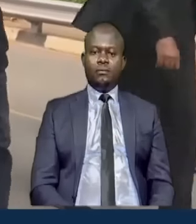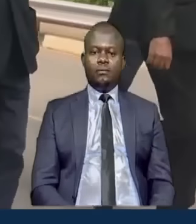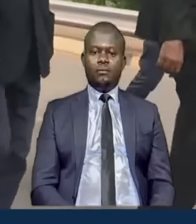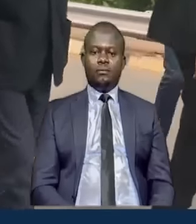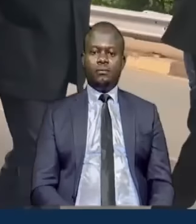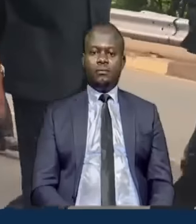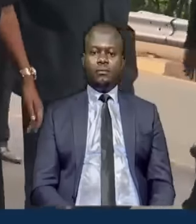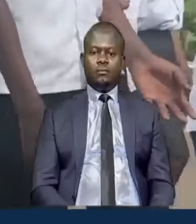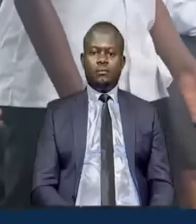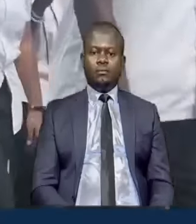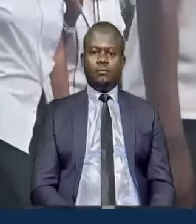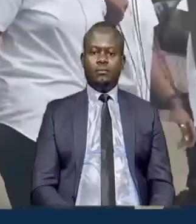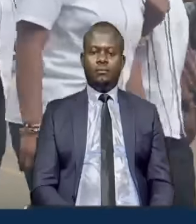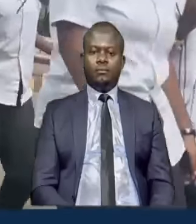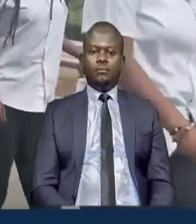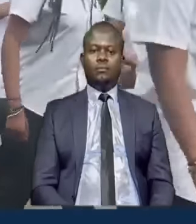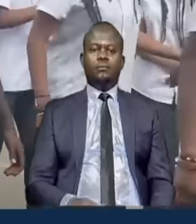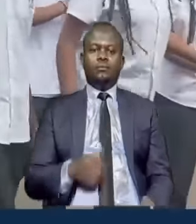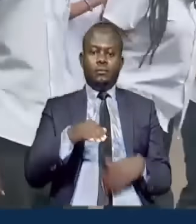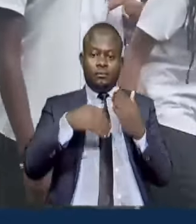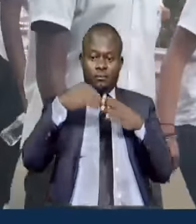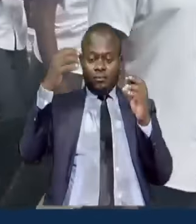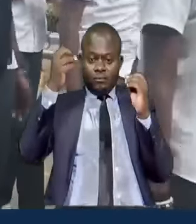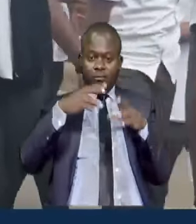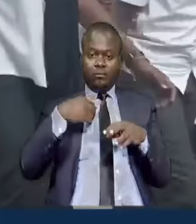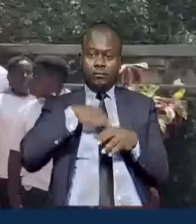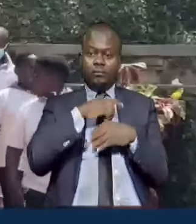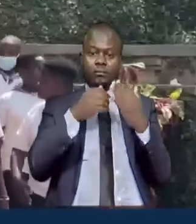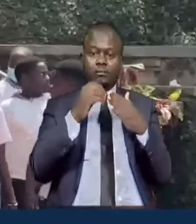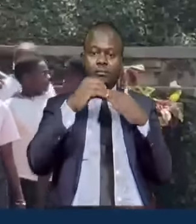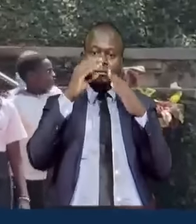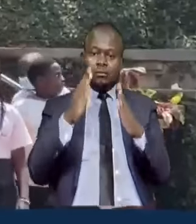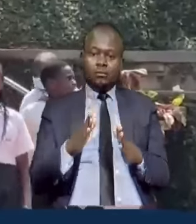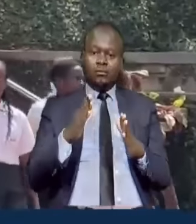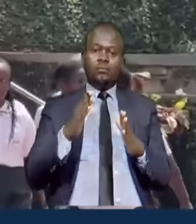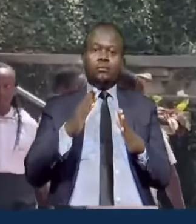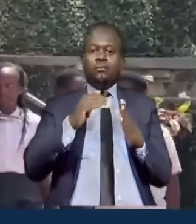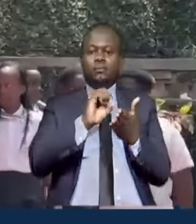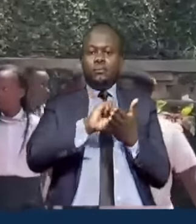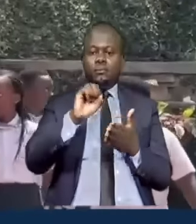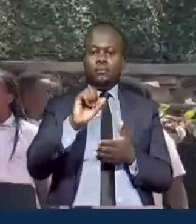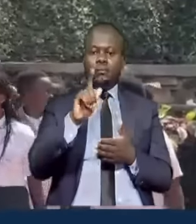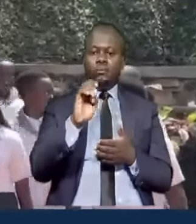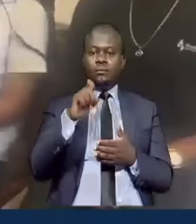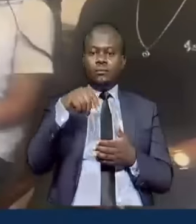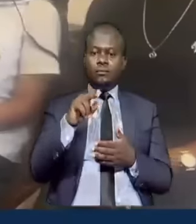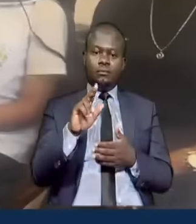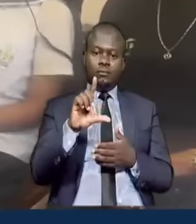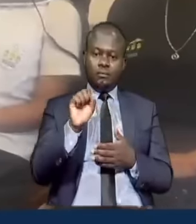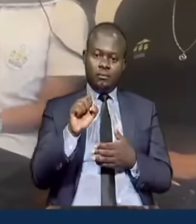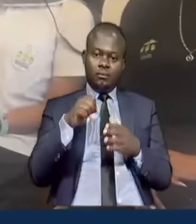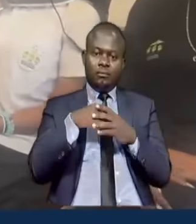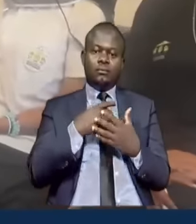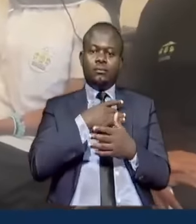Tukiri ku rwibutso rwa Jenoside yakorewe Abatutsi rwa Kigali, abayobozi, abanyeshuri b'ikigo cy'amashuri yisumbuye cya Rupuse nabo basura